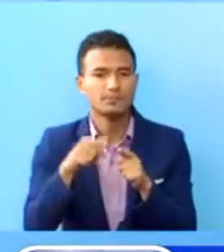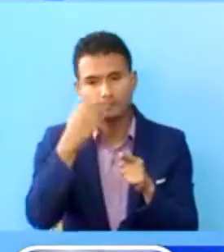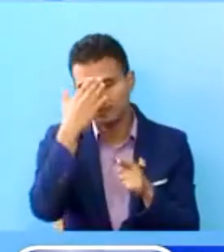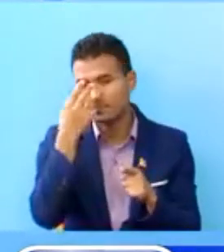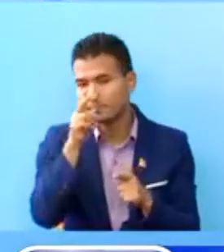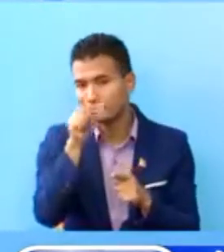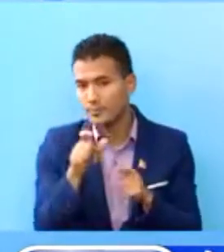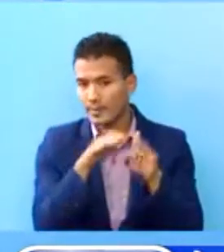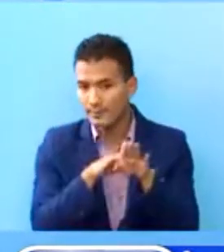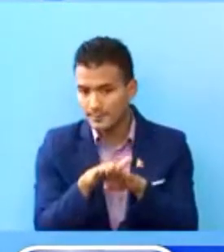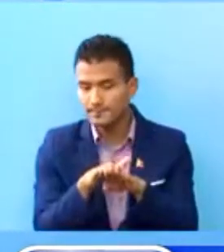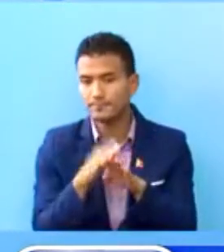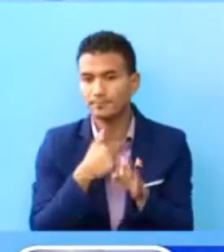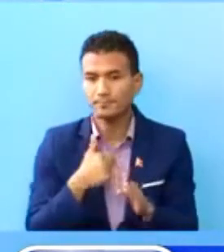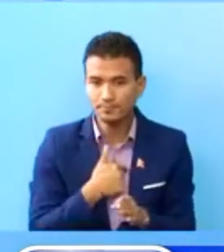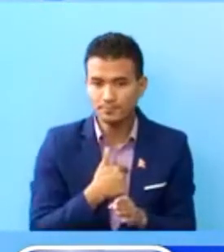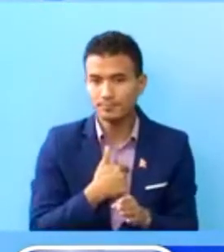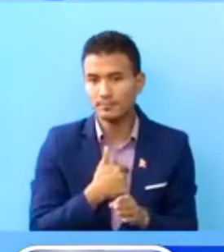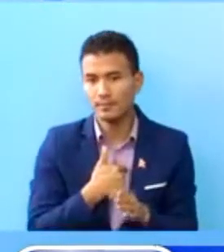सङ्क्रमित भएका व्यक्तिहरू हाम्रो